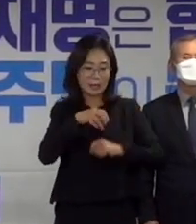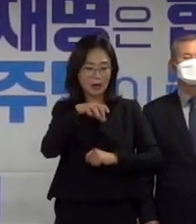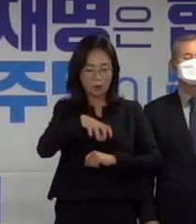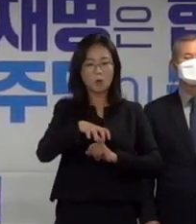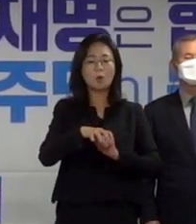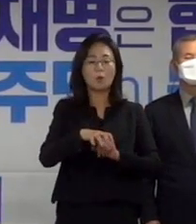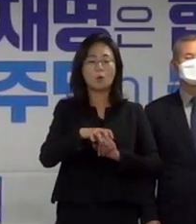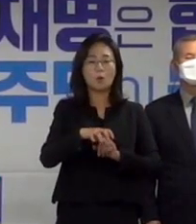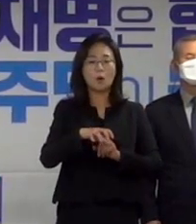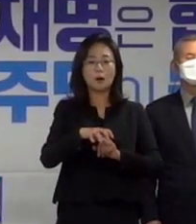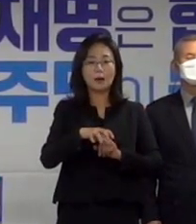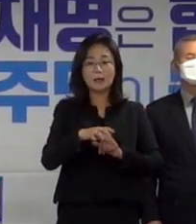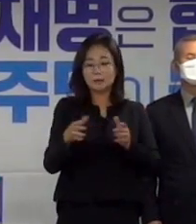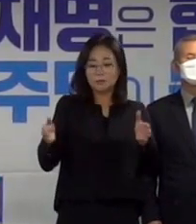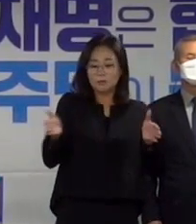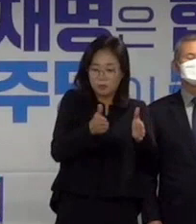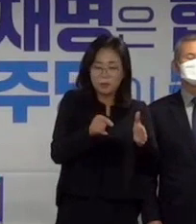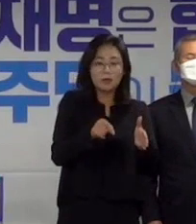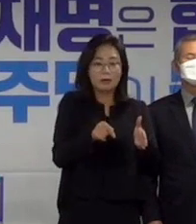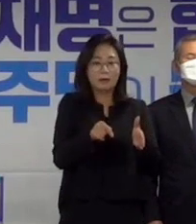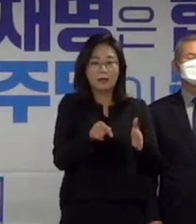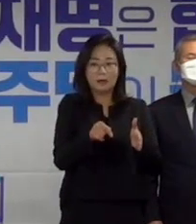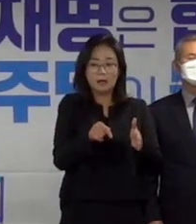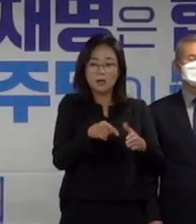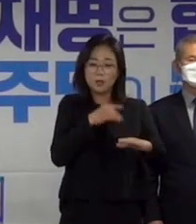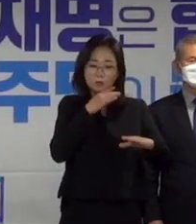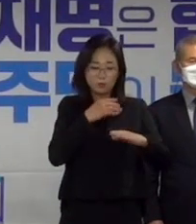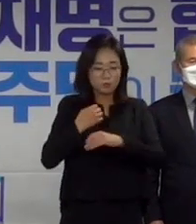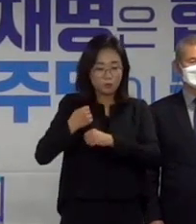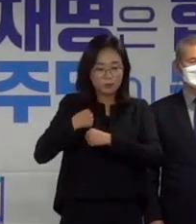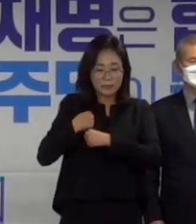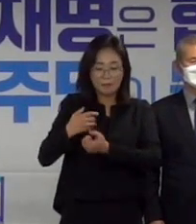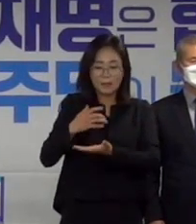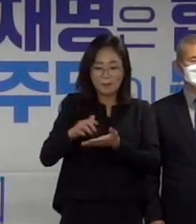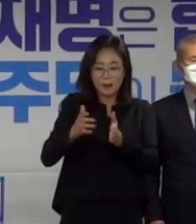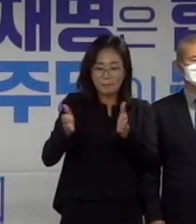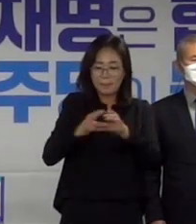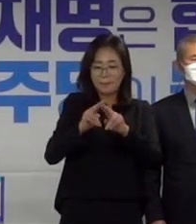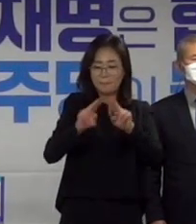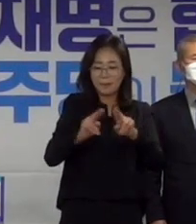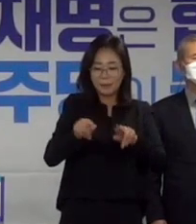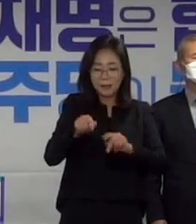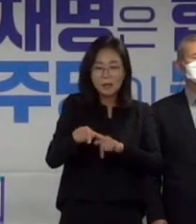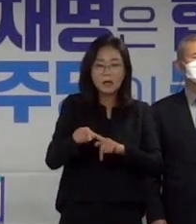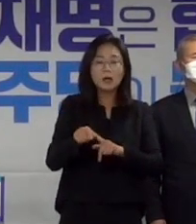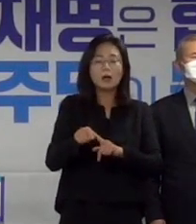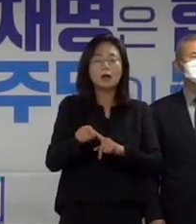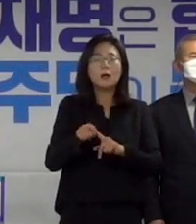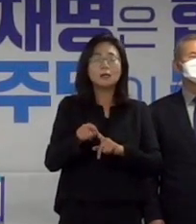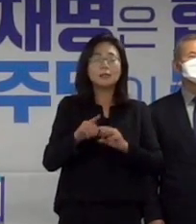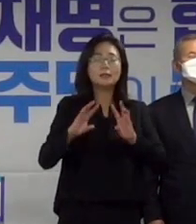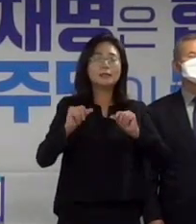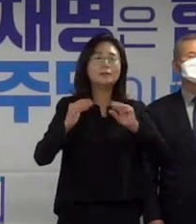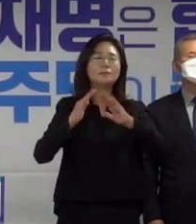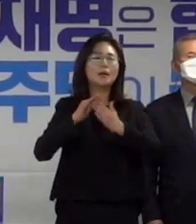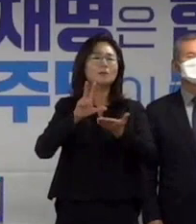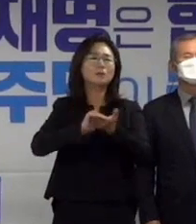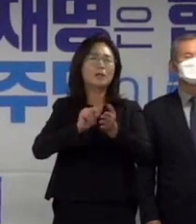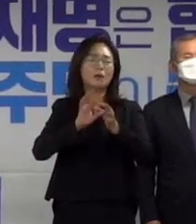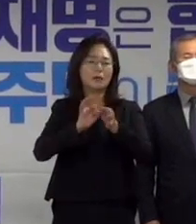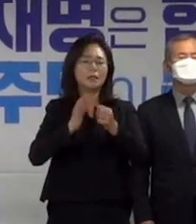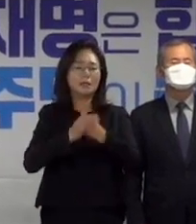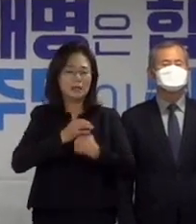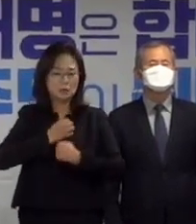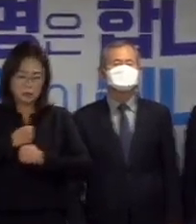갖다가 대폭 축소하고 군사보호 시설을 폐지하고 이런 것들이 부동산 문제와 연결되어 있기 때문에